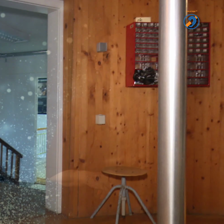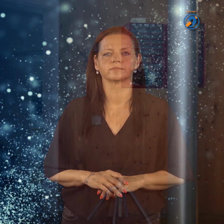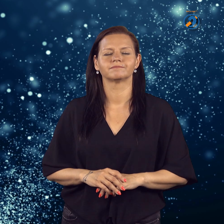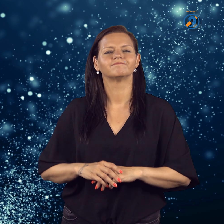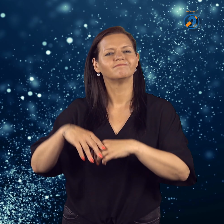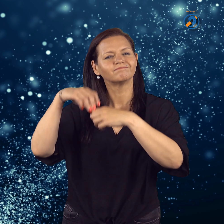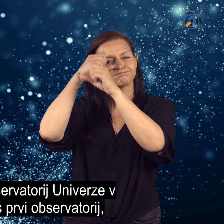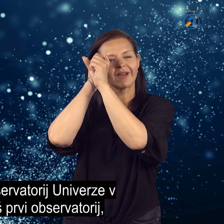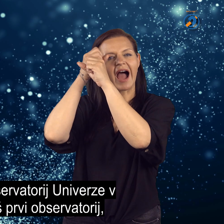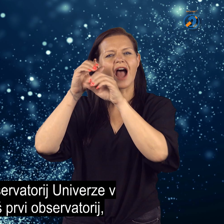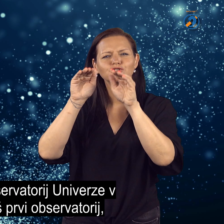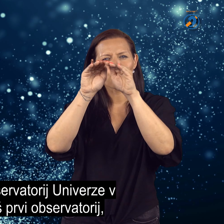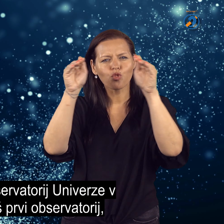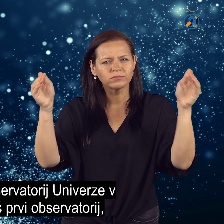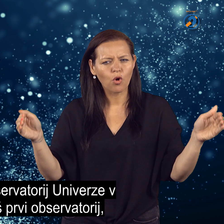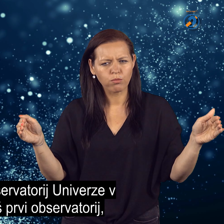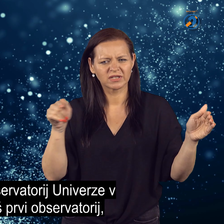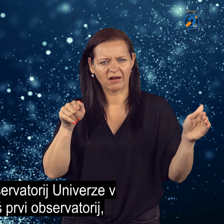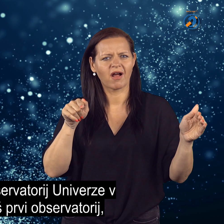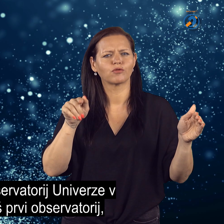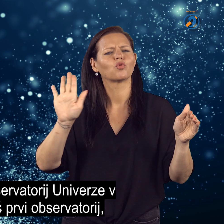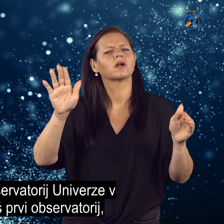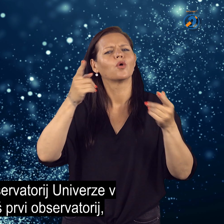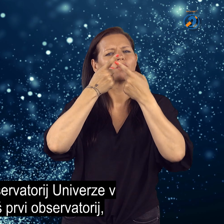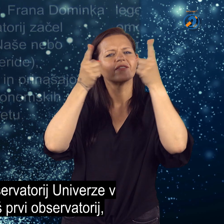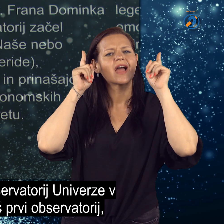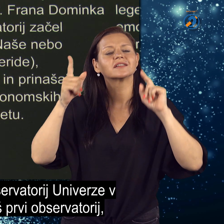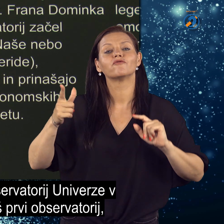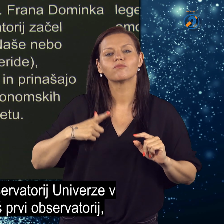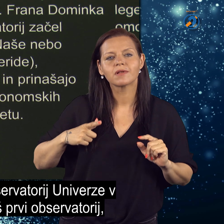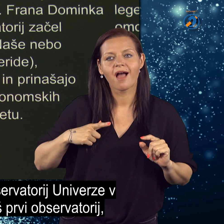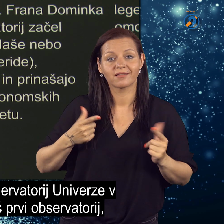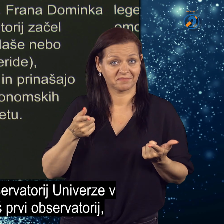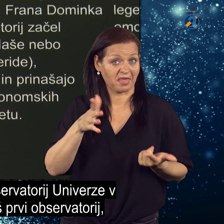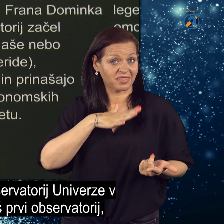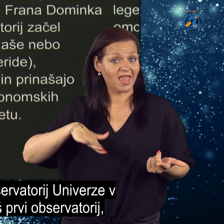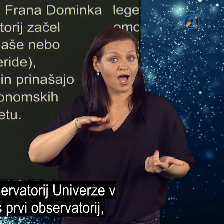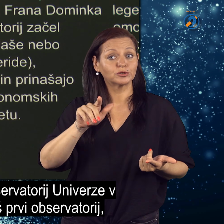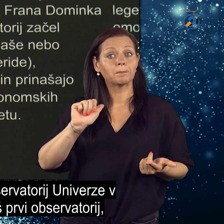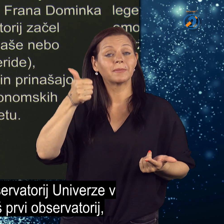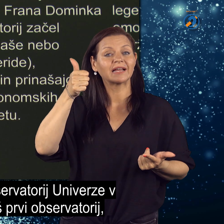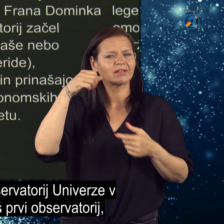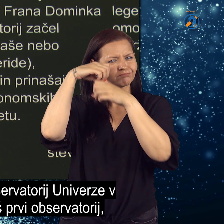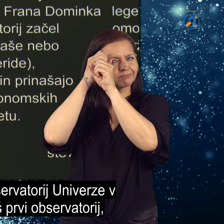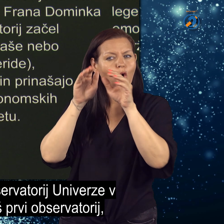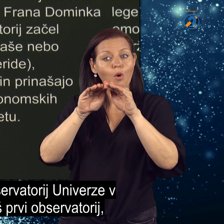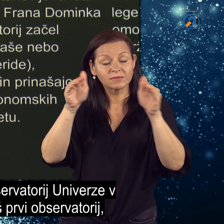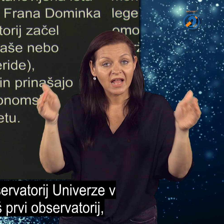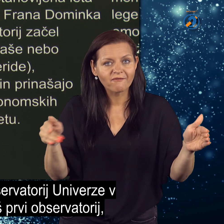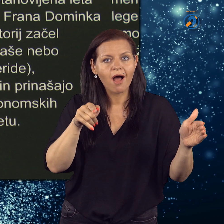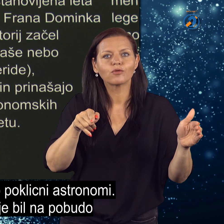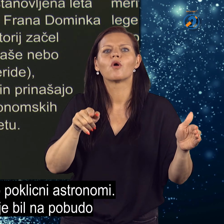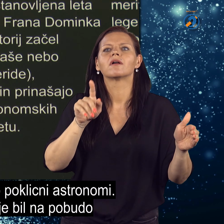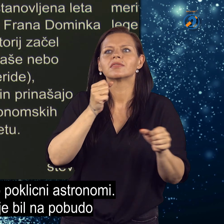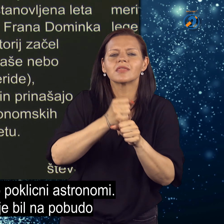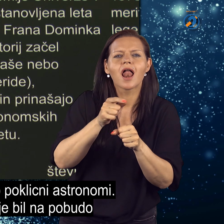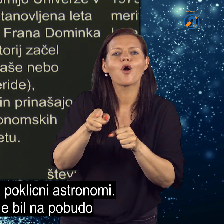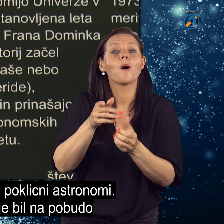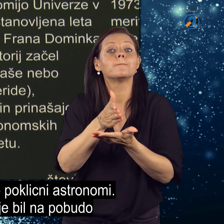Hvala Astronomski observatorij Univerze v Ljubljani je naš prvi observatorij, v katerim delajo poklicni astronomi.